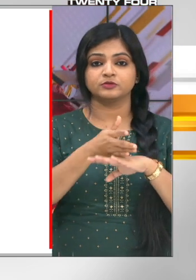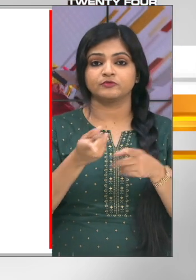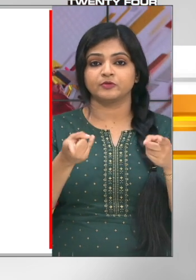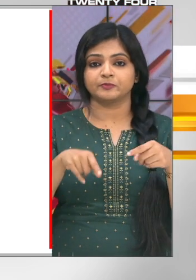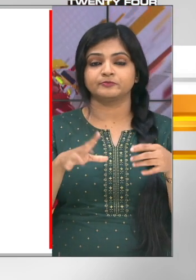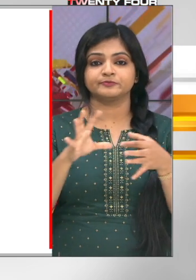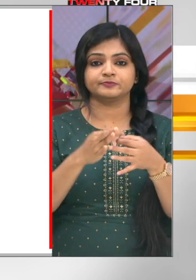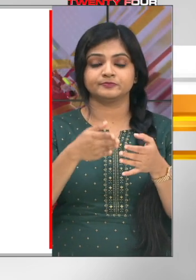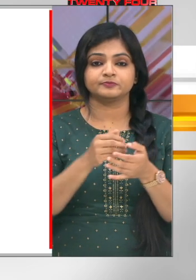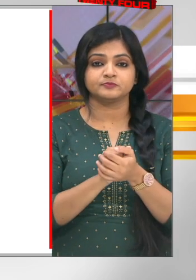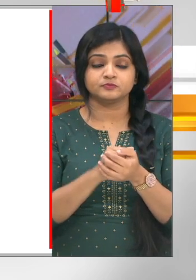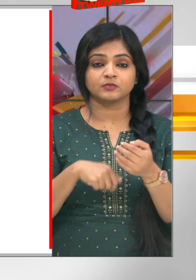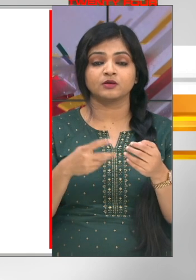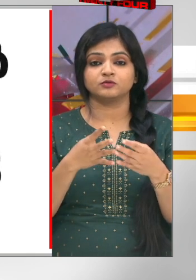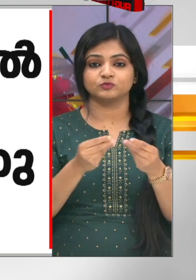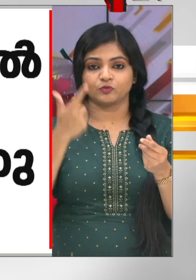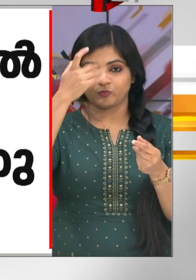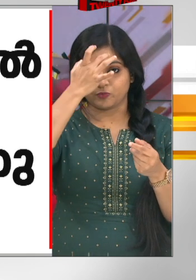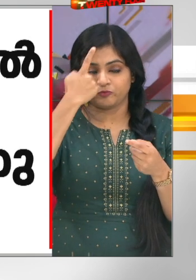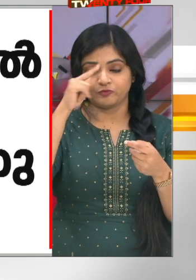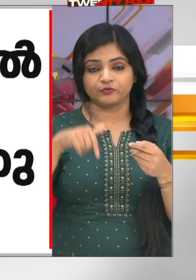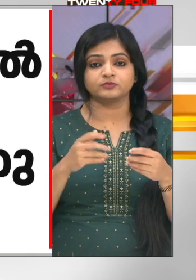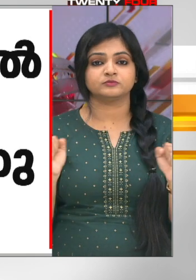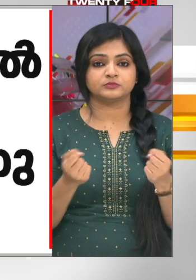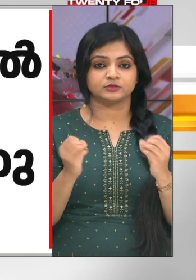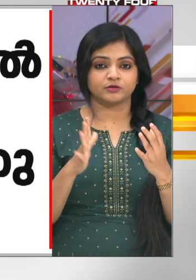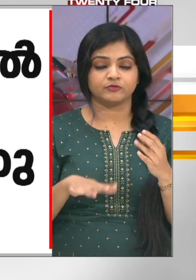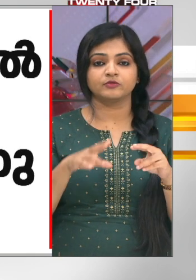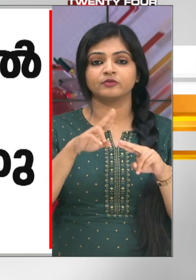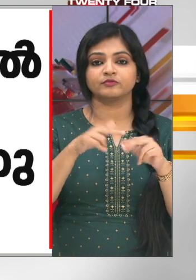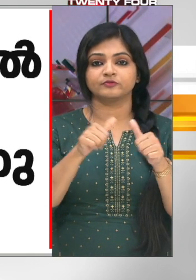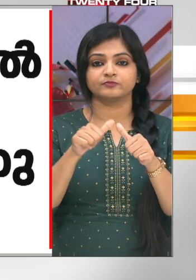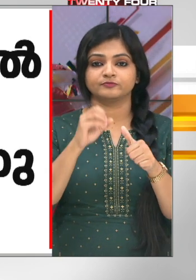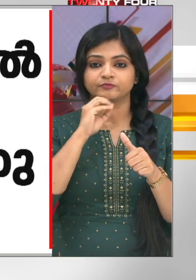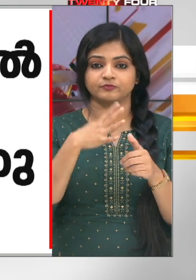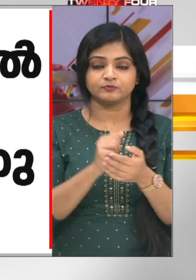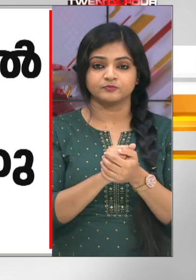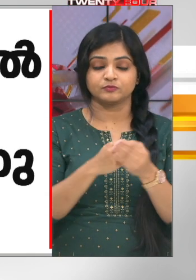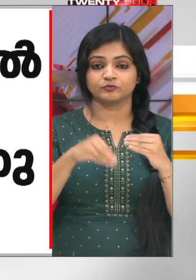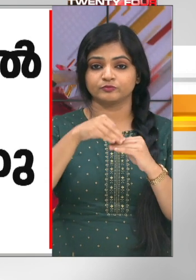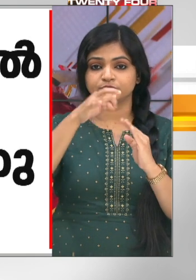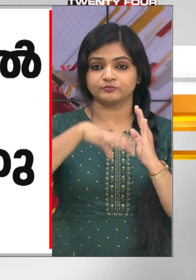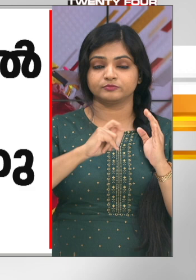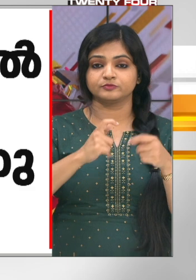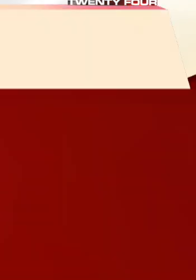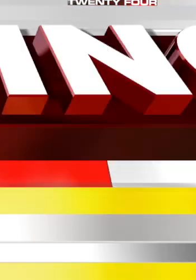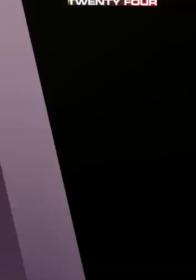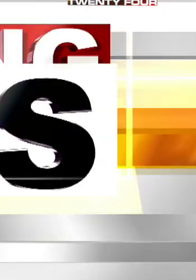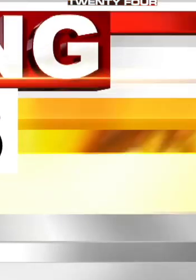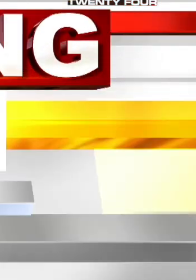നടപടി തുടങ്ങിയെന്ന് FAA അറിയിച്ചു വിവരങ്ങളുമായി മധു കൊട്ടാരക്കര ചേരുന്നുണ്ട് മധു എന്താണ് സാഹചര്യം